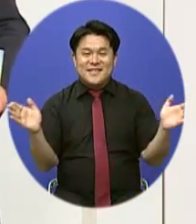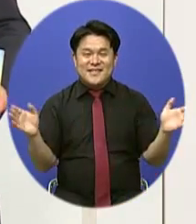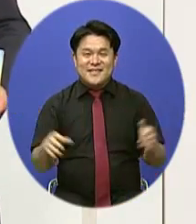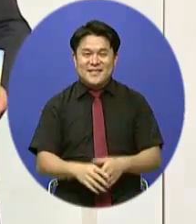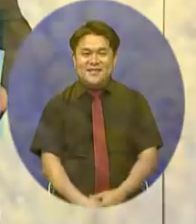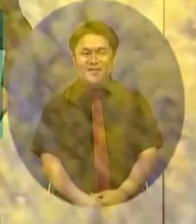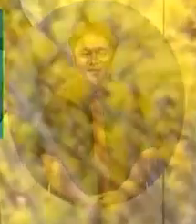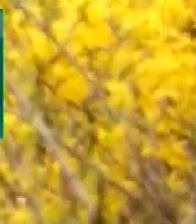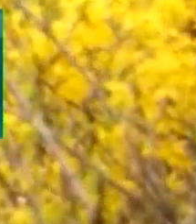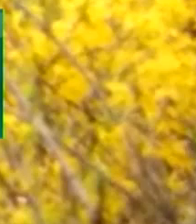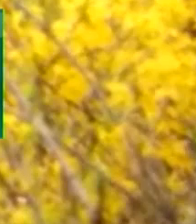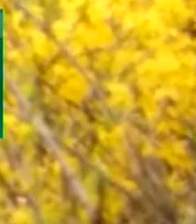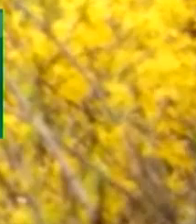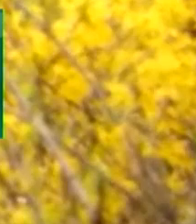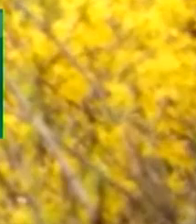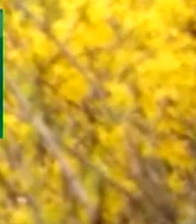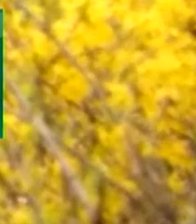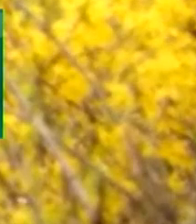주세요.